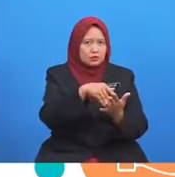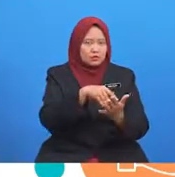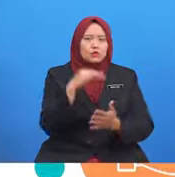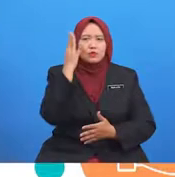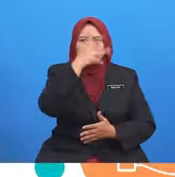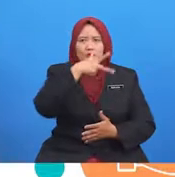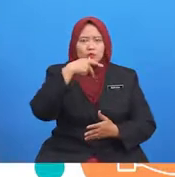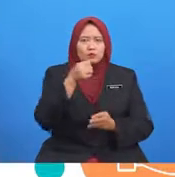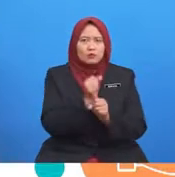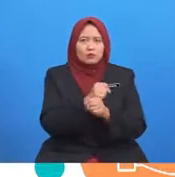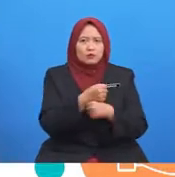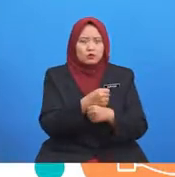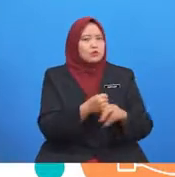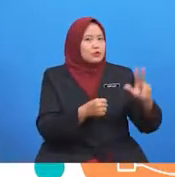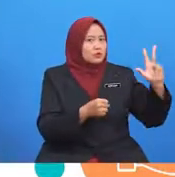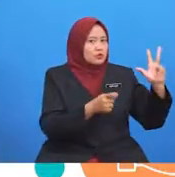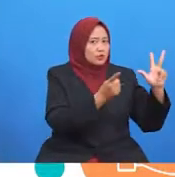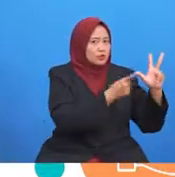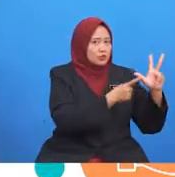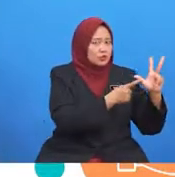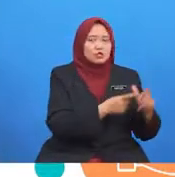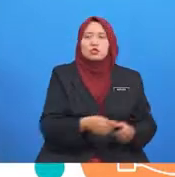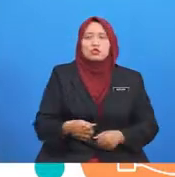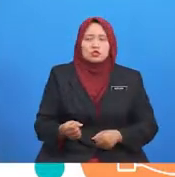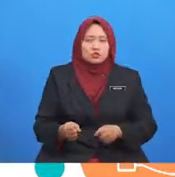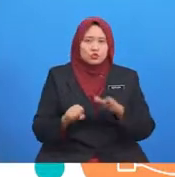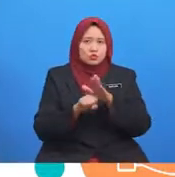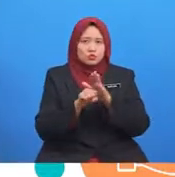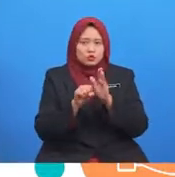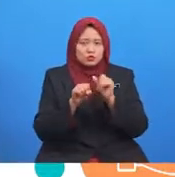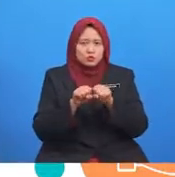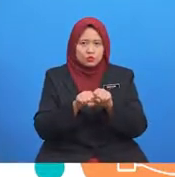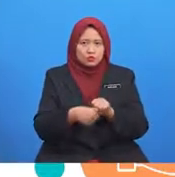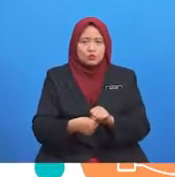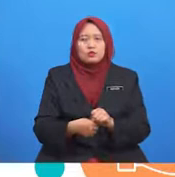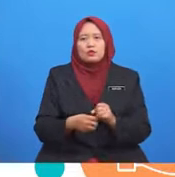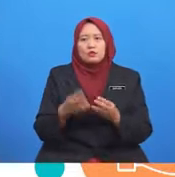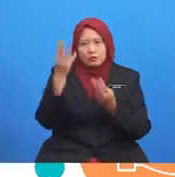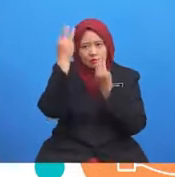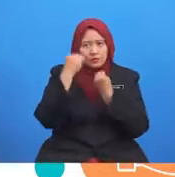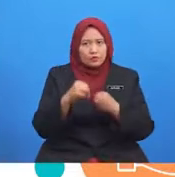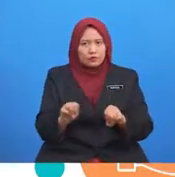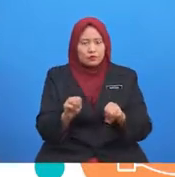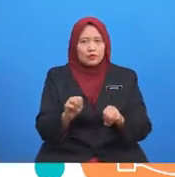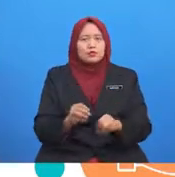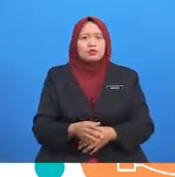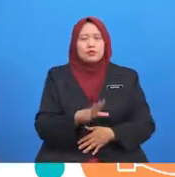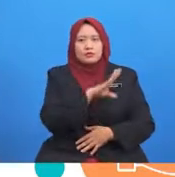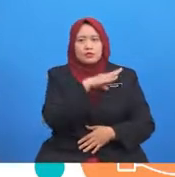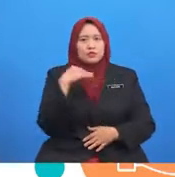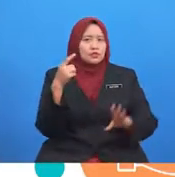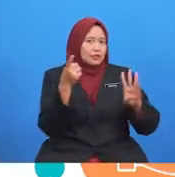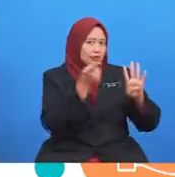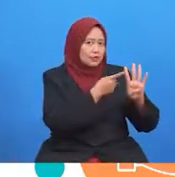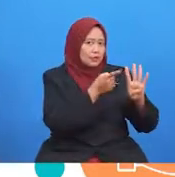sumber maklumat tersebut diperolehi dan akhir sekali, fungsi operasinya.